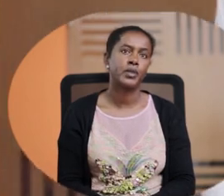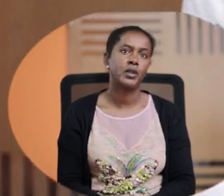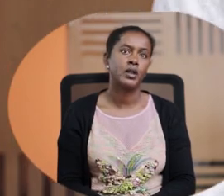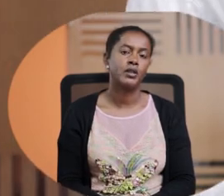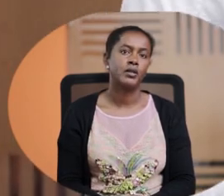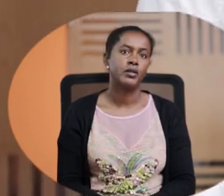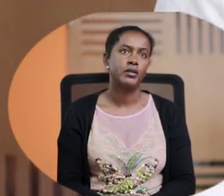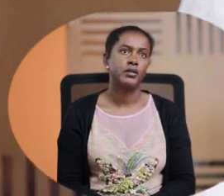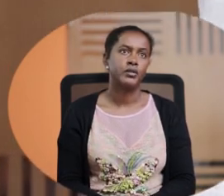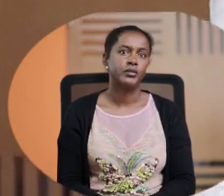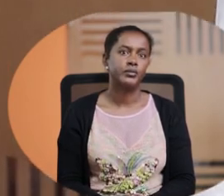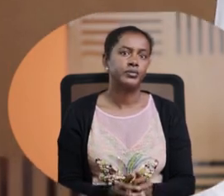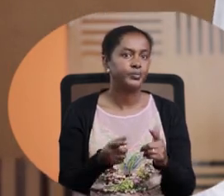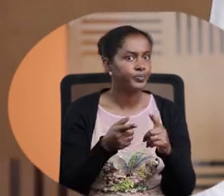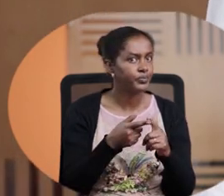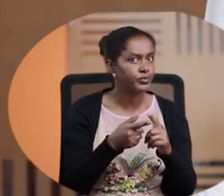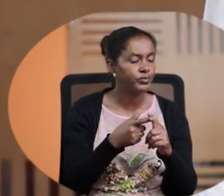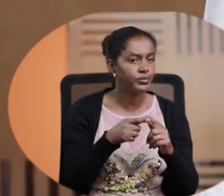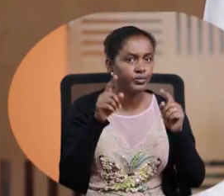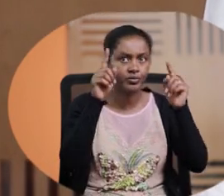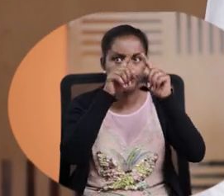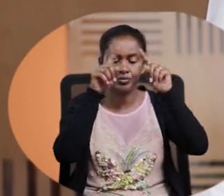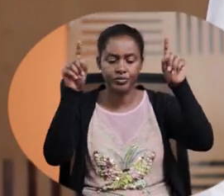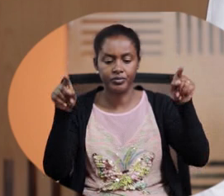graafi gengo yokan